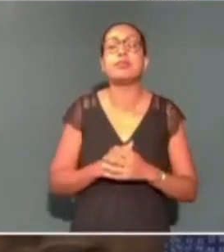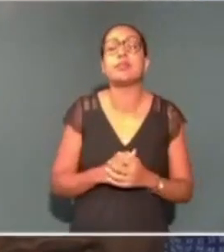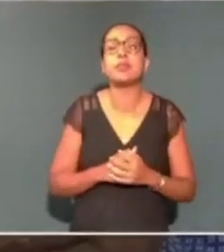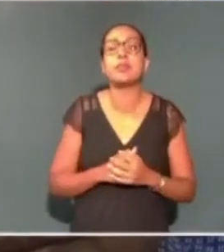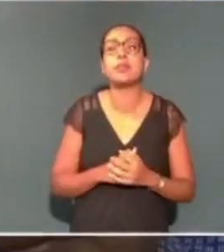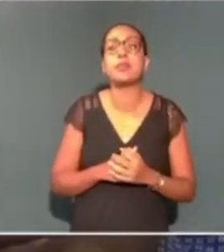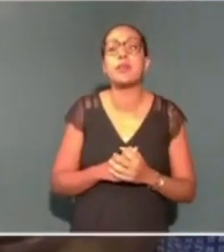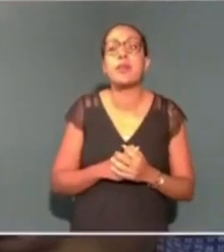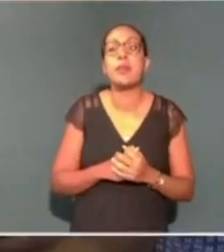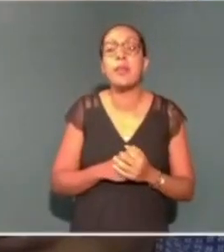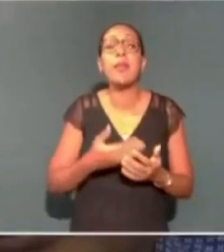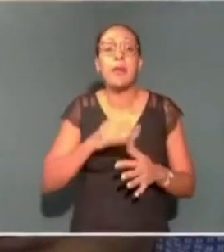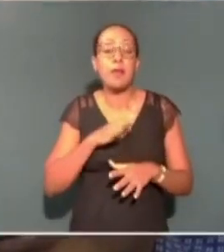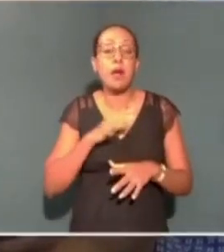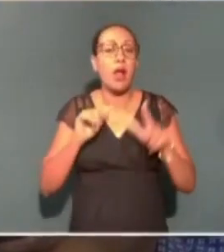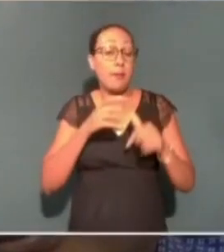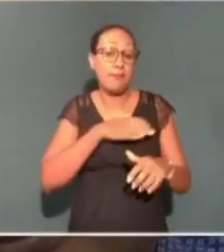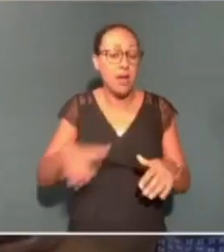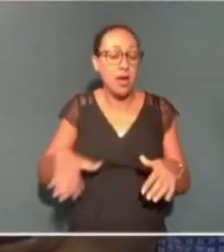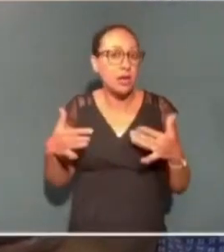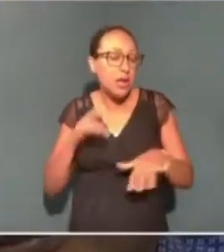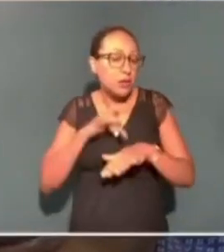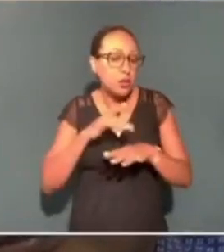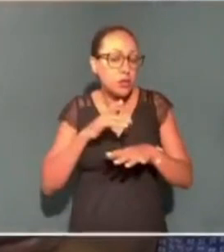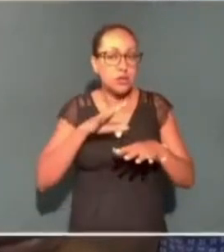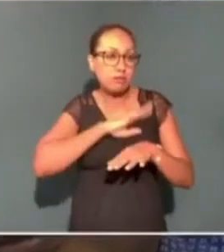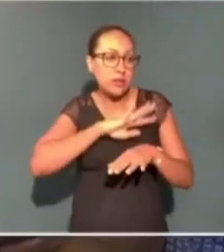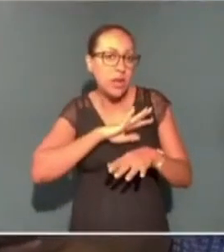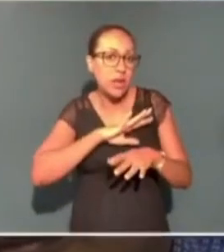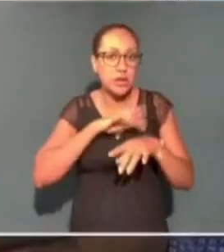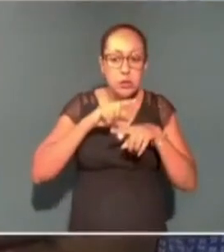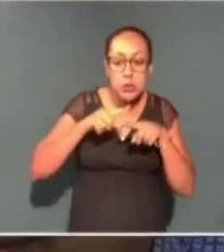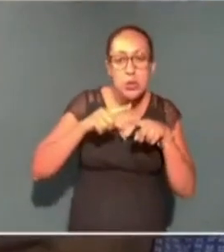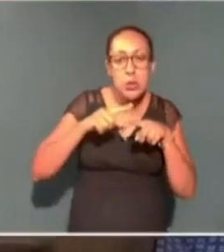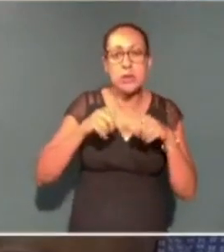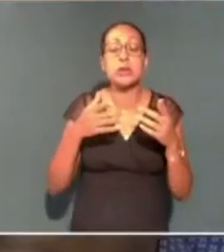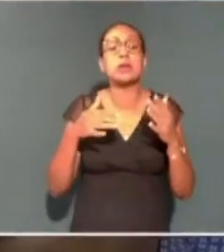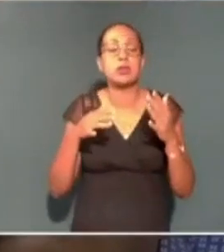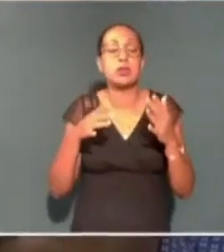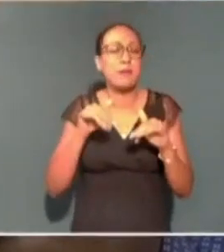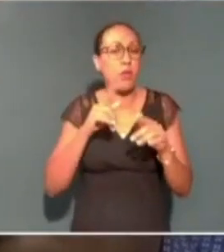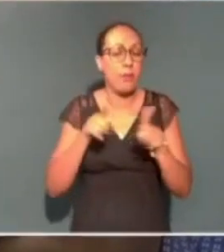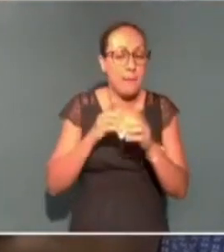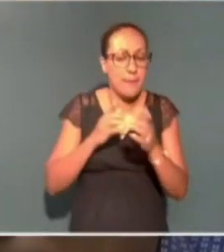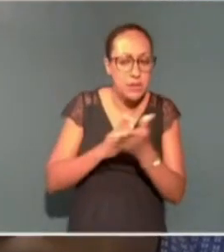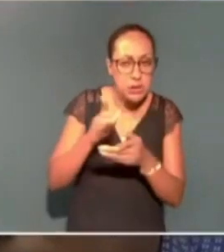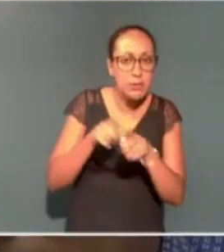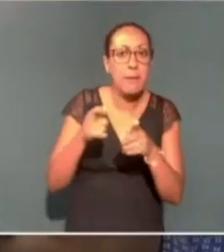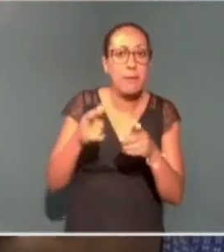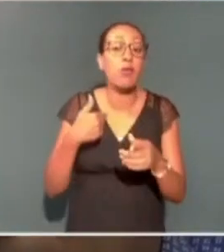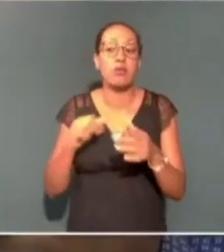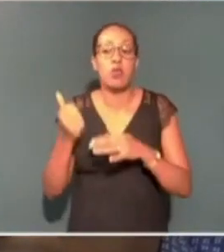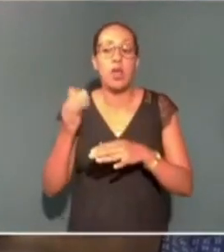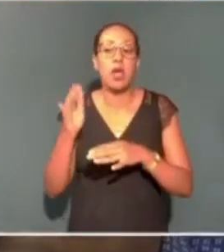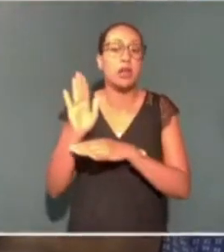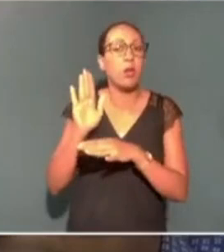Il y a des maires qui ont déjà imaginé des choses, et je pense qu'il faut qu'on aille dans ce sens-là et voir ce qui peut être fait. Pour un témoignage, j'ai été